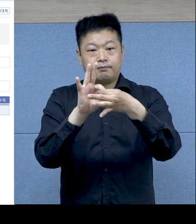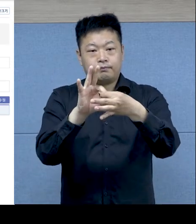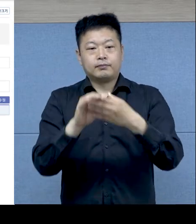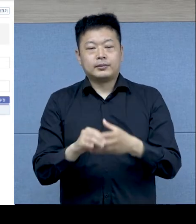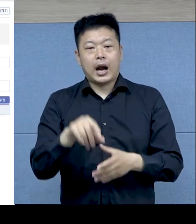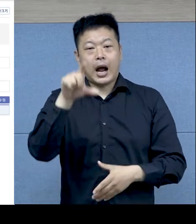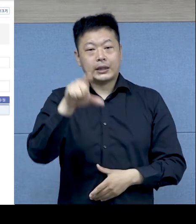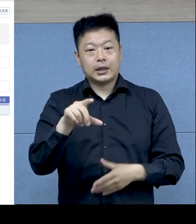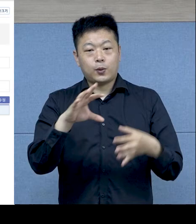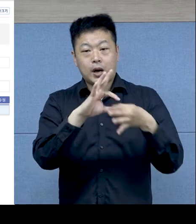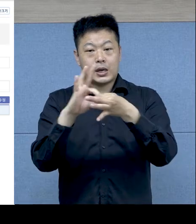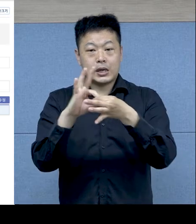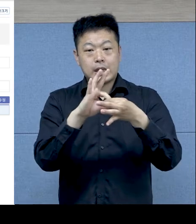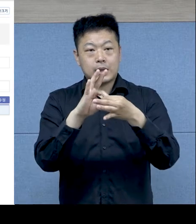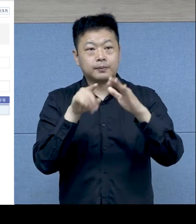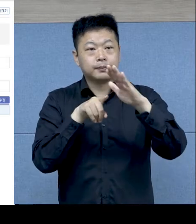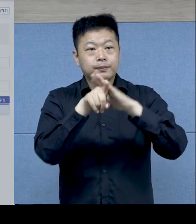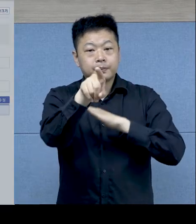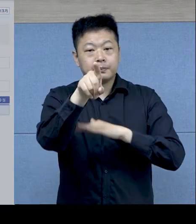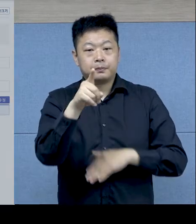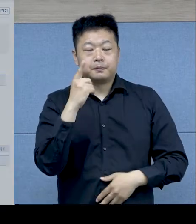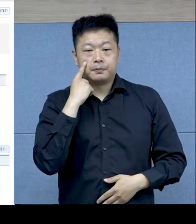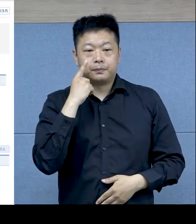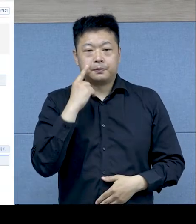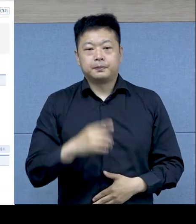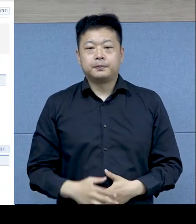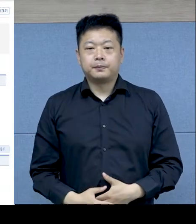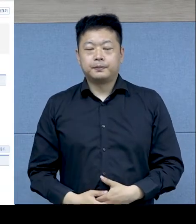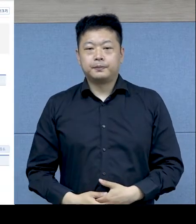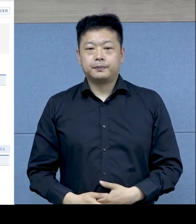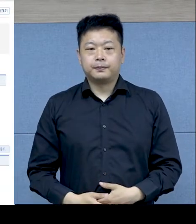먼저 카드 연결 관리에 들어가셔서